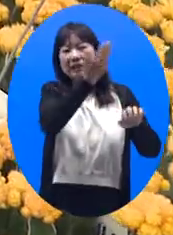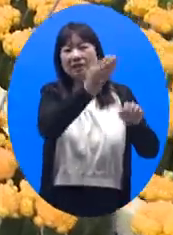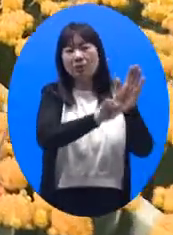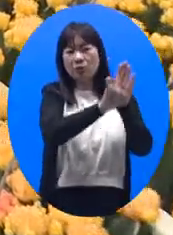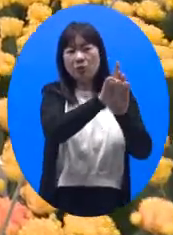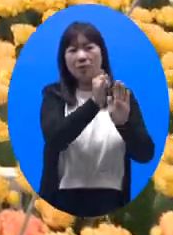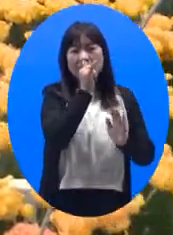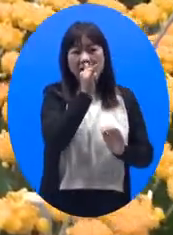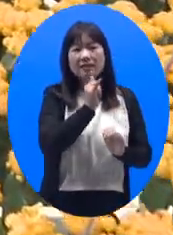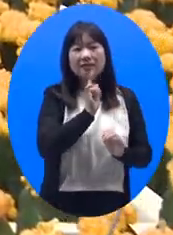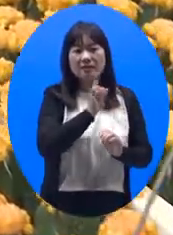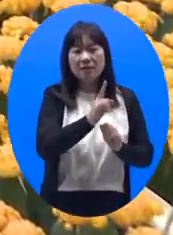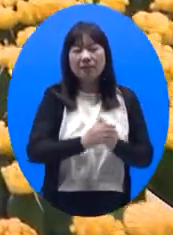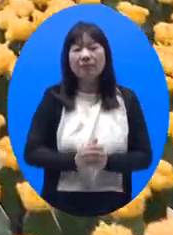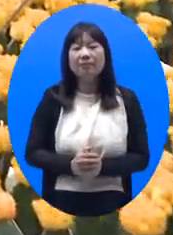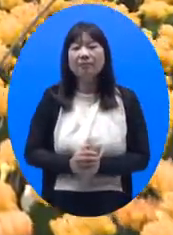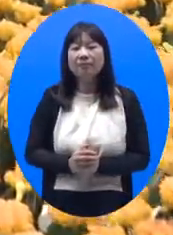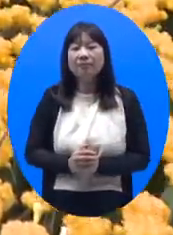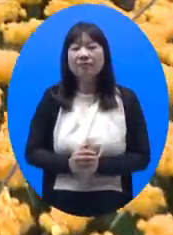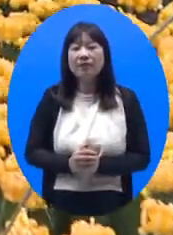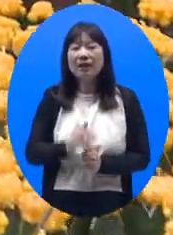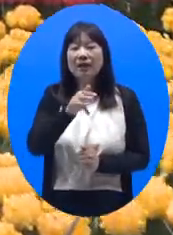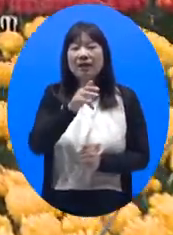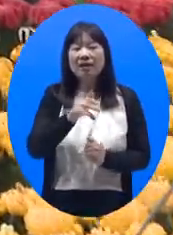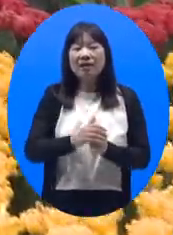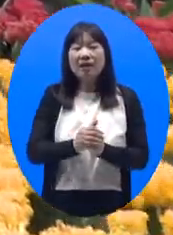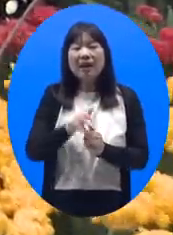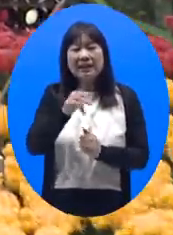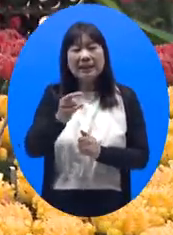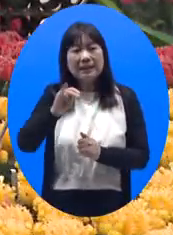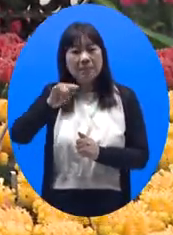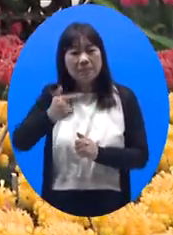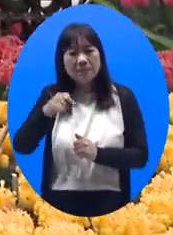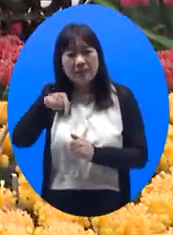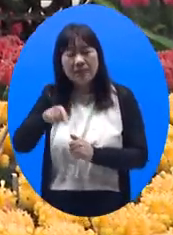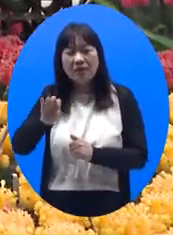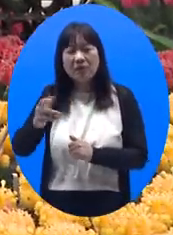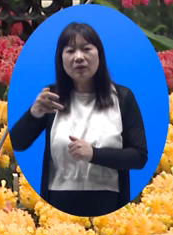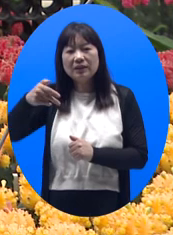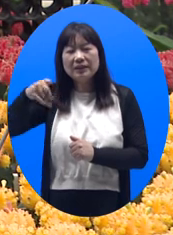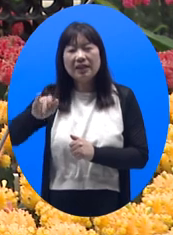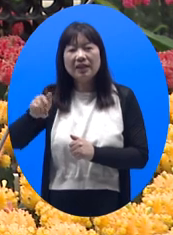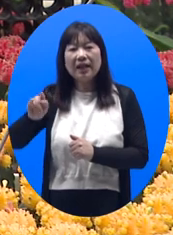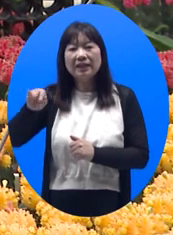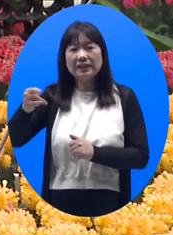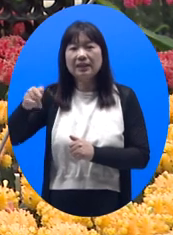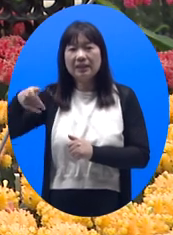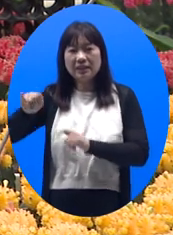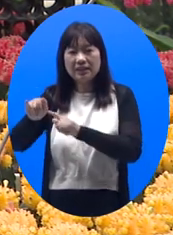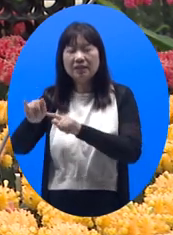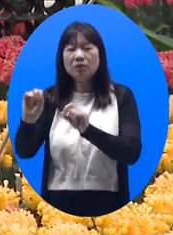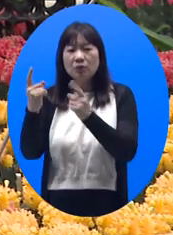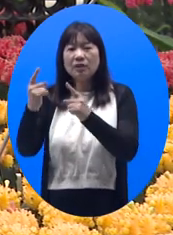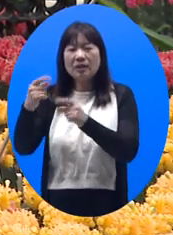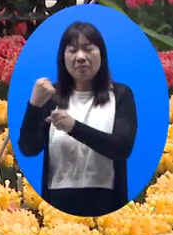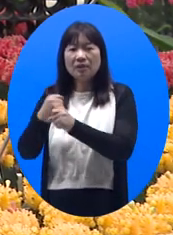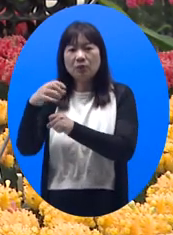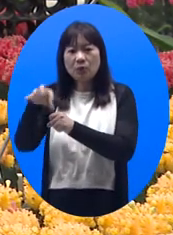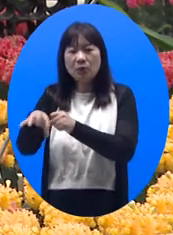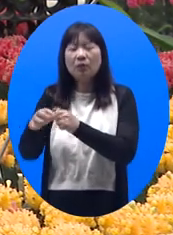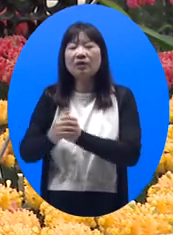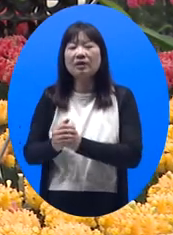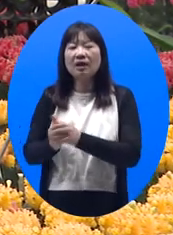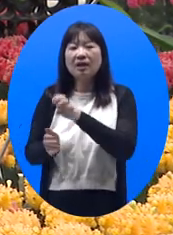제트팬과 원심가습기를 함께 설치한 비닐하우스 안입니다. 내부 온도를 확인해 보니 34도쯤 됩니다.